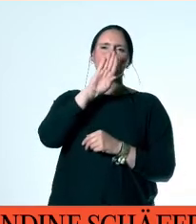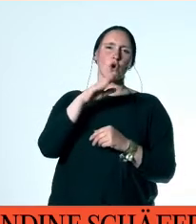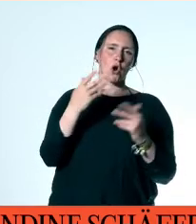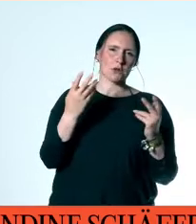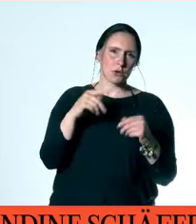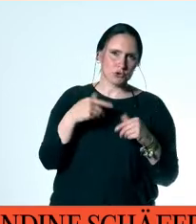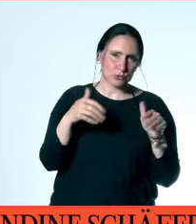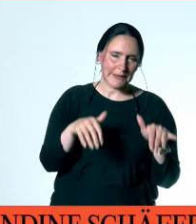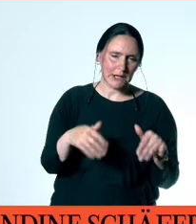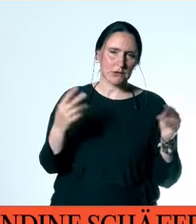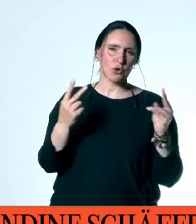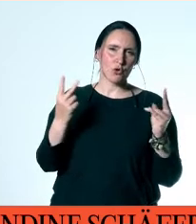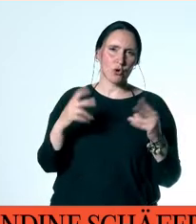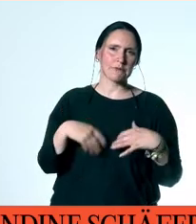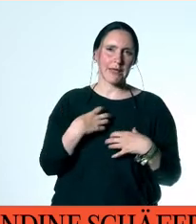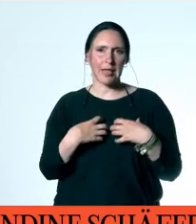Und